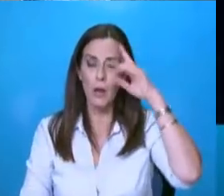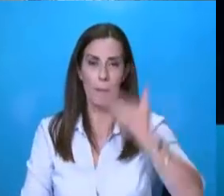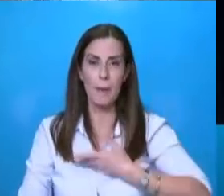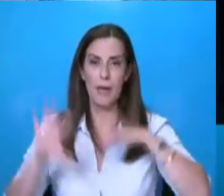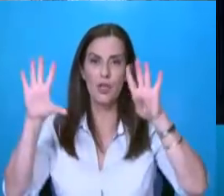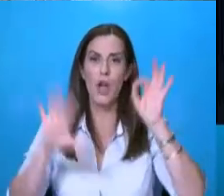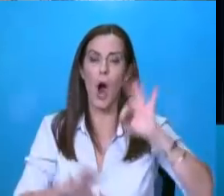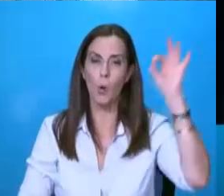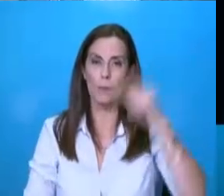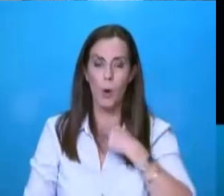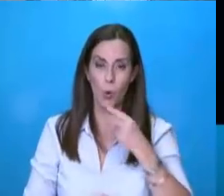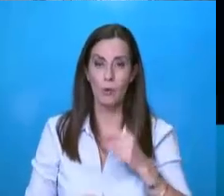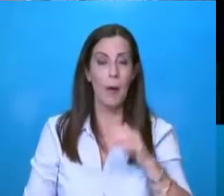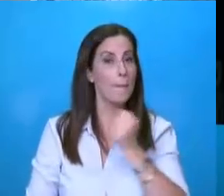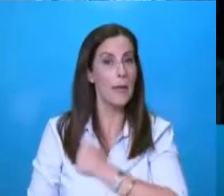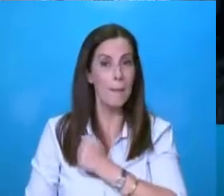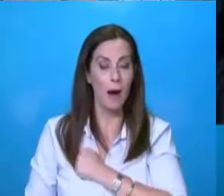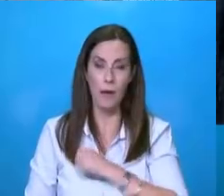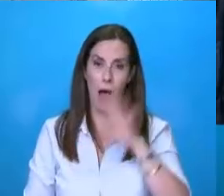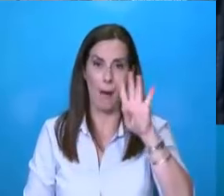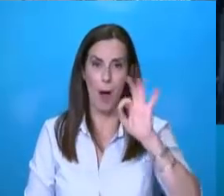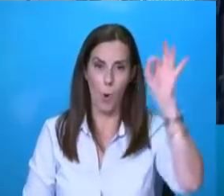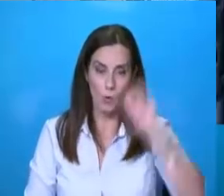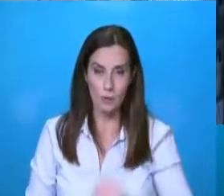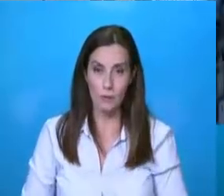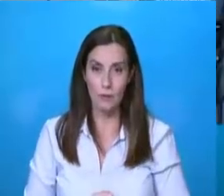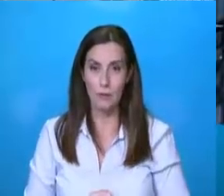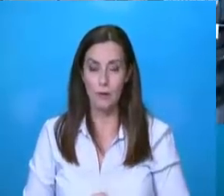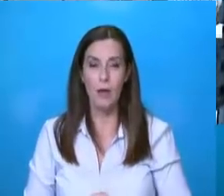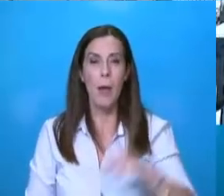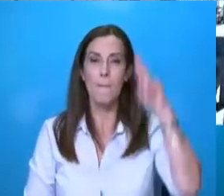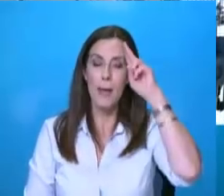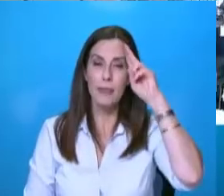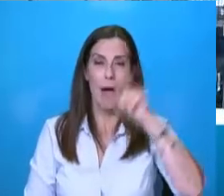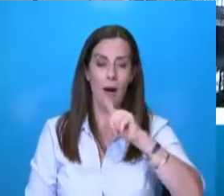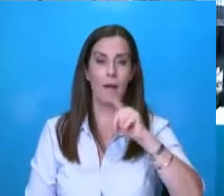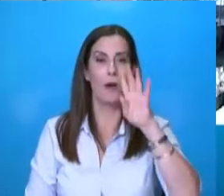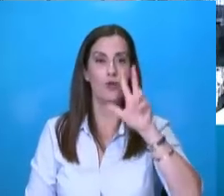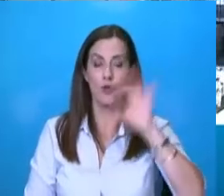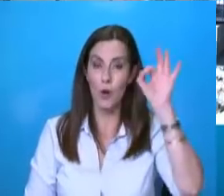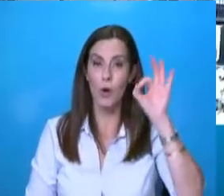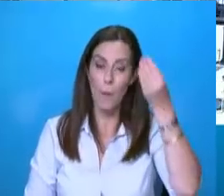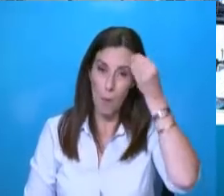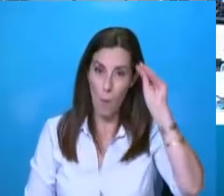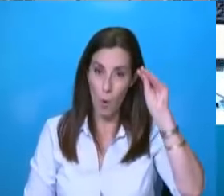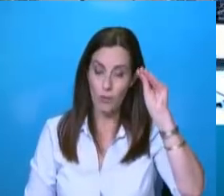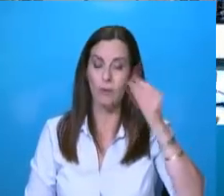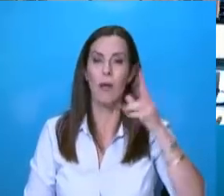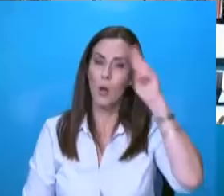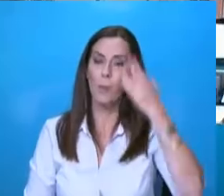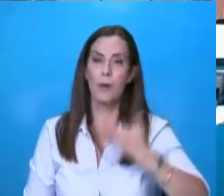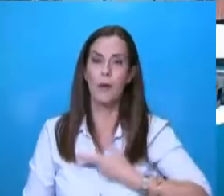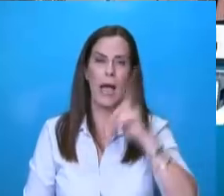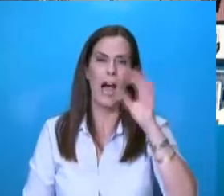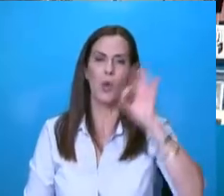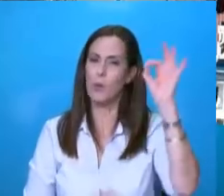כ-9% מהקולות, בבני ברק כ-4%, בביתר עילית כ-3%, ובמודיעין עילית הליכוד מקבל